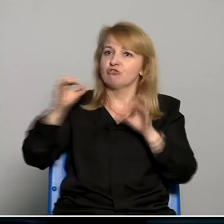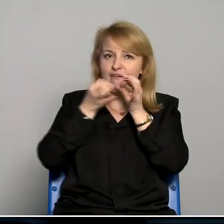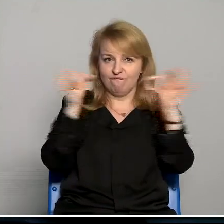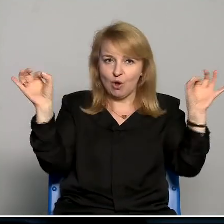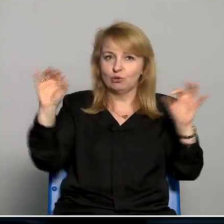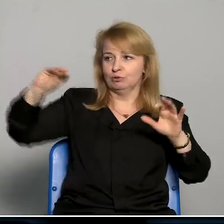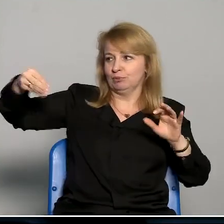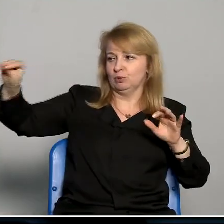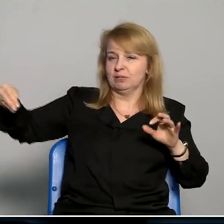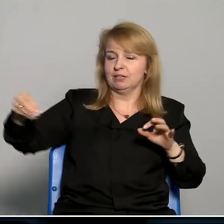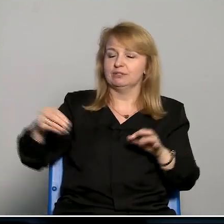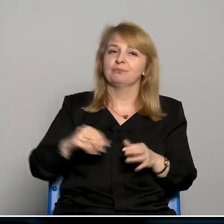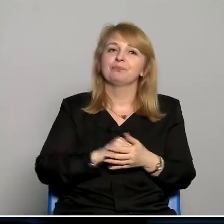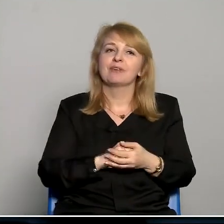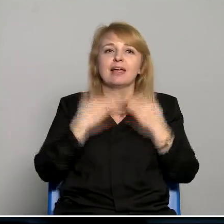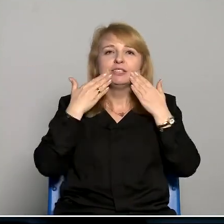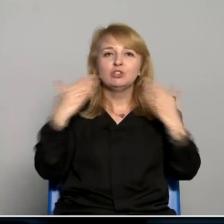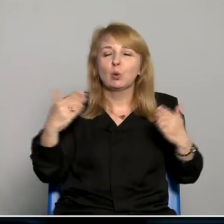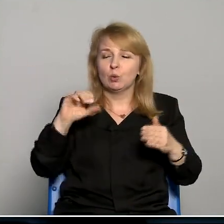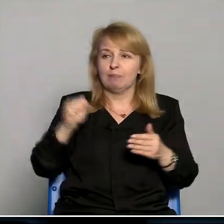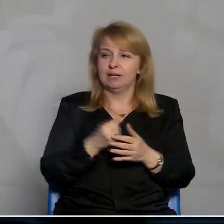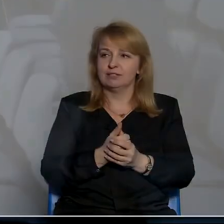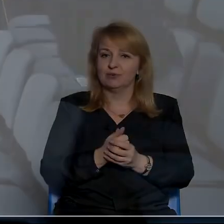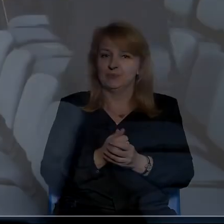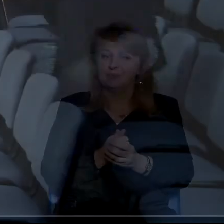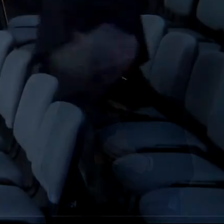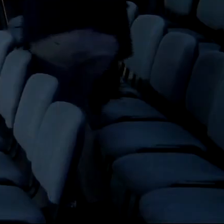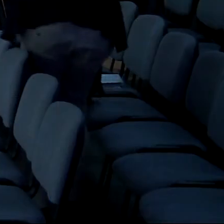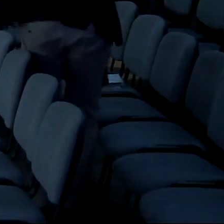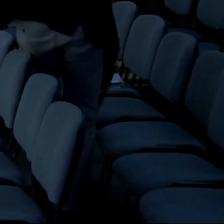Flamastry są na stoliku. Dziękuję bardzo. Dziękuję.